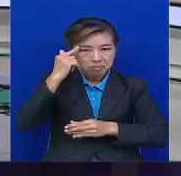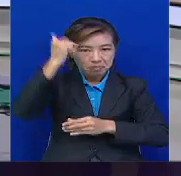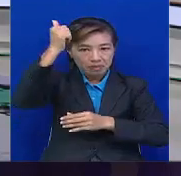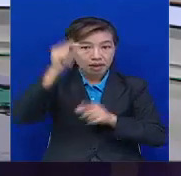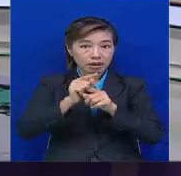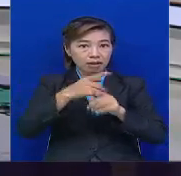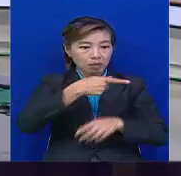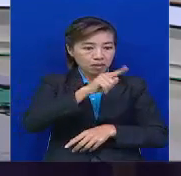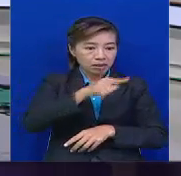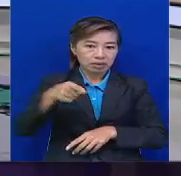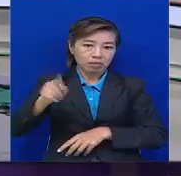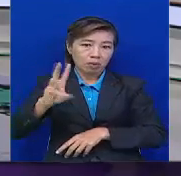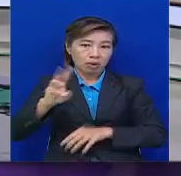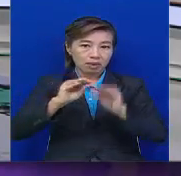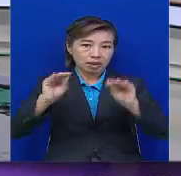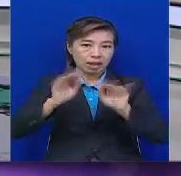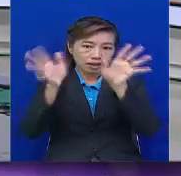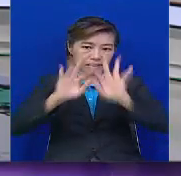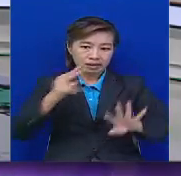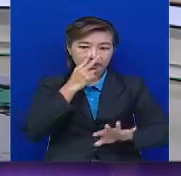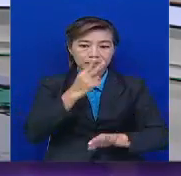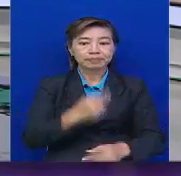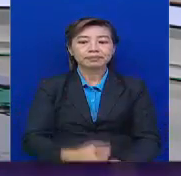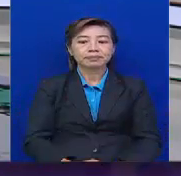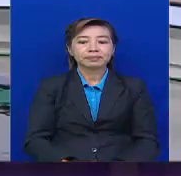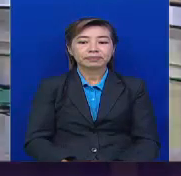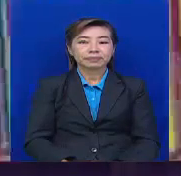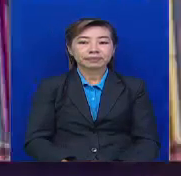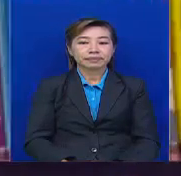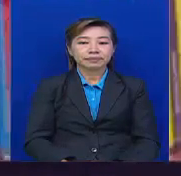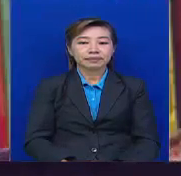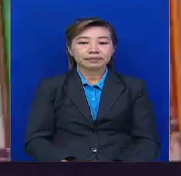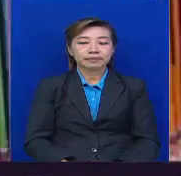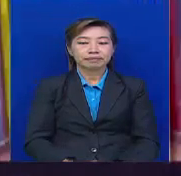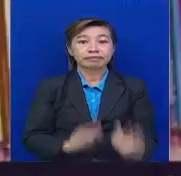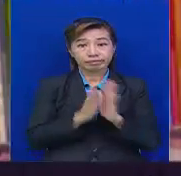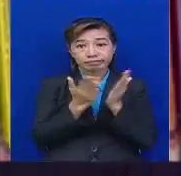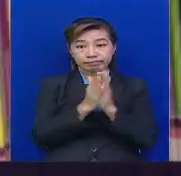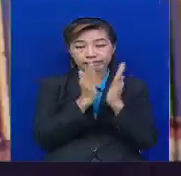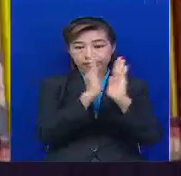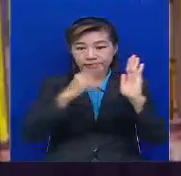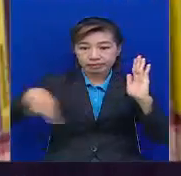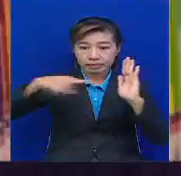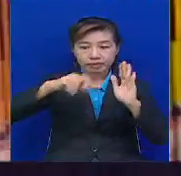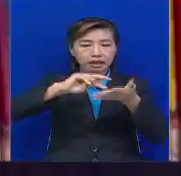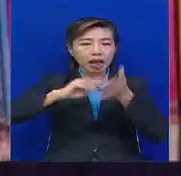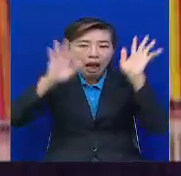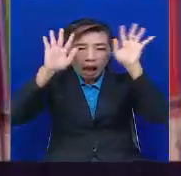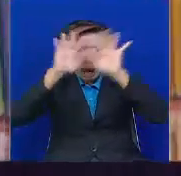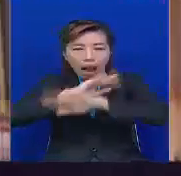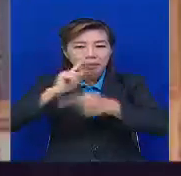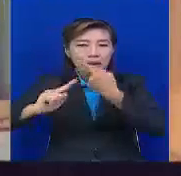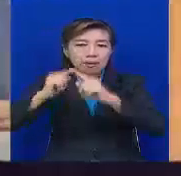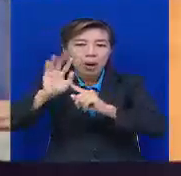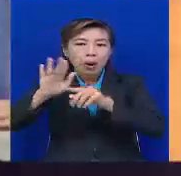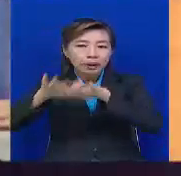ไทยนะคะสู่มาตรฐานอาเซียนติดตามเรื่องนี้จากรายงานพิเศษกันค่ะ หนังสือเป็นเสมือนเพื่อนวัยเยาว์ที่คุ้นเคยกันมาตั้งแต่เล็ก